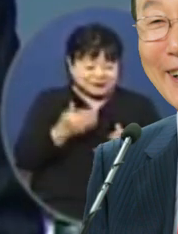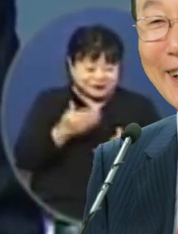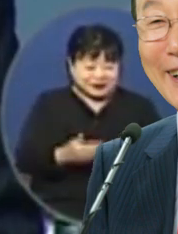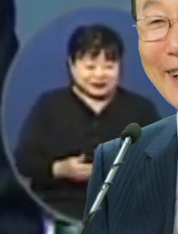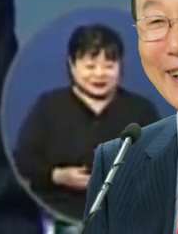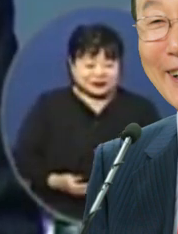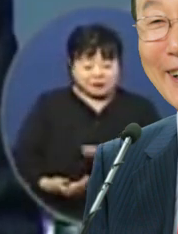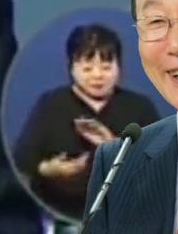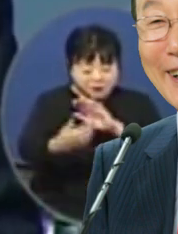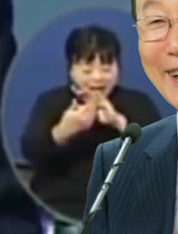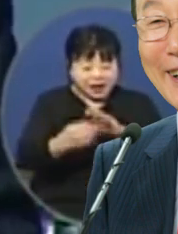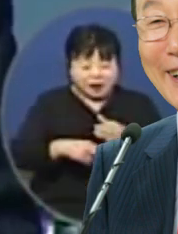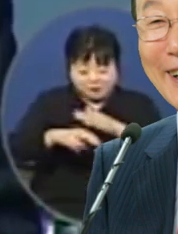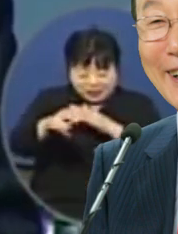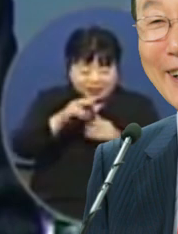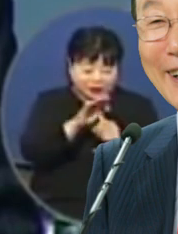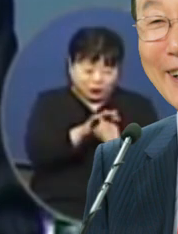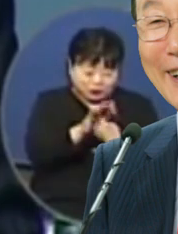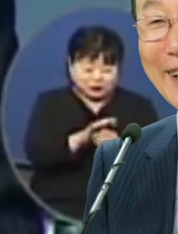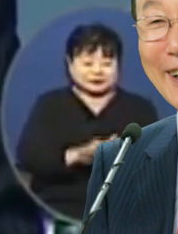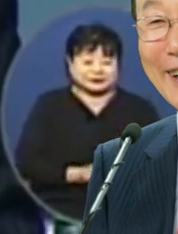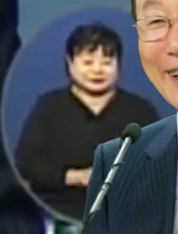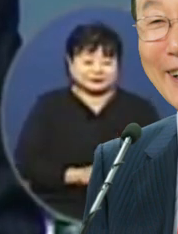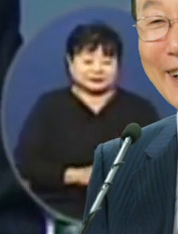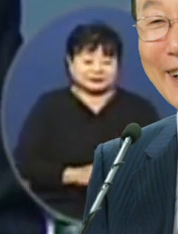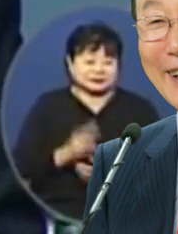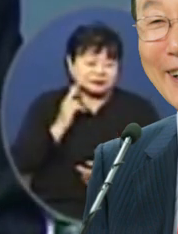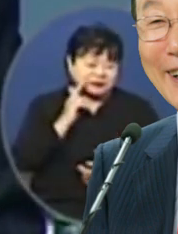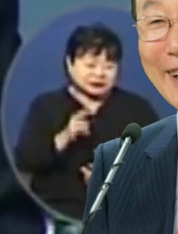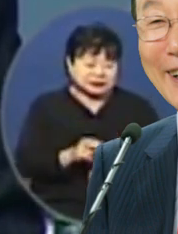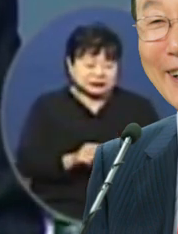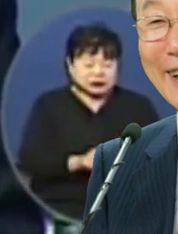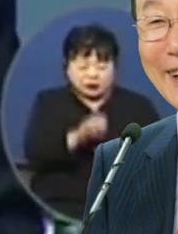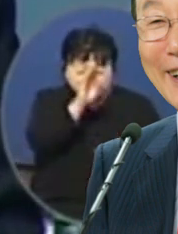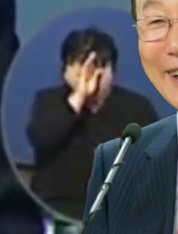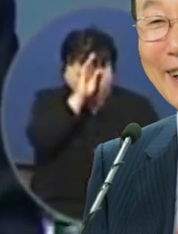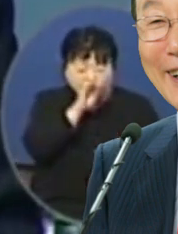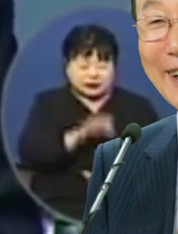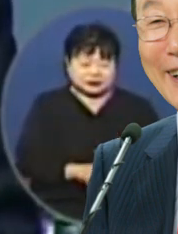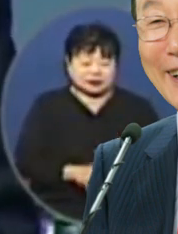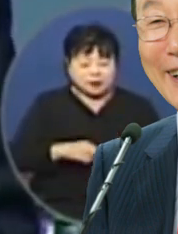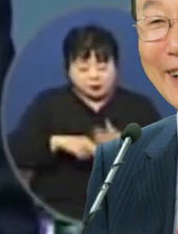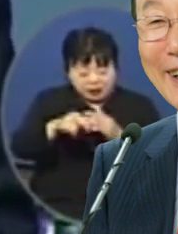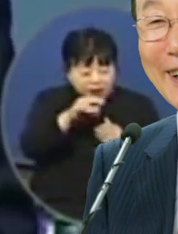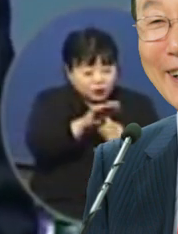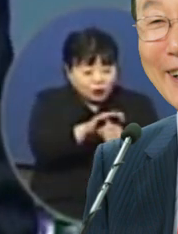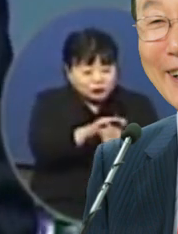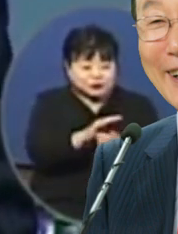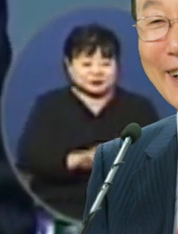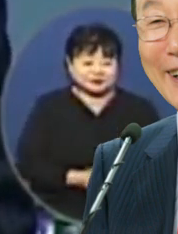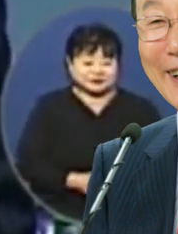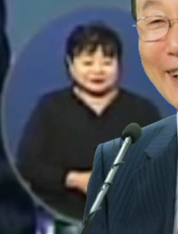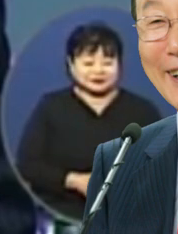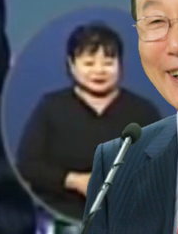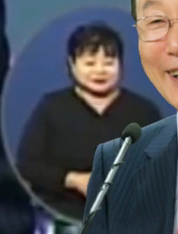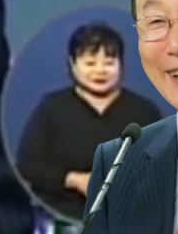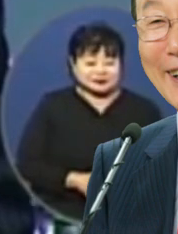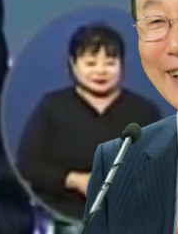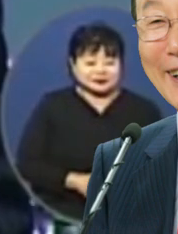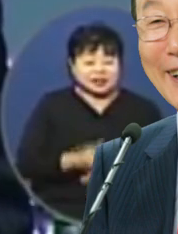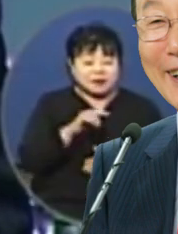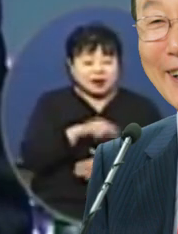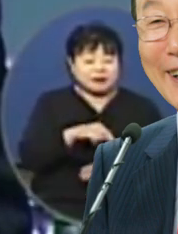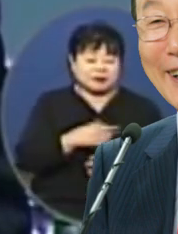그 올무에서 피하게 해주시고 극한 전염병에서 피하게 해주신다.